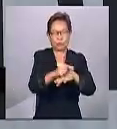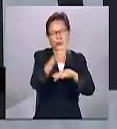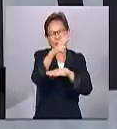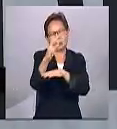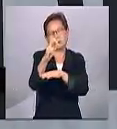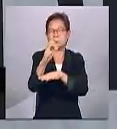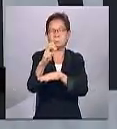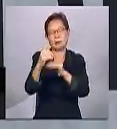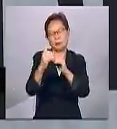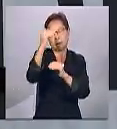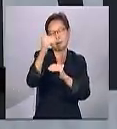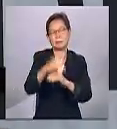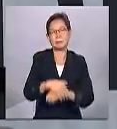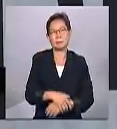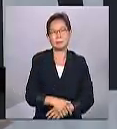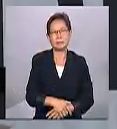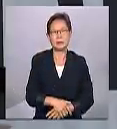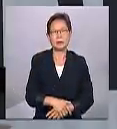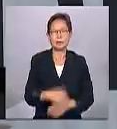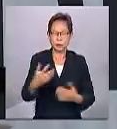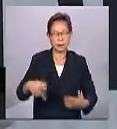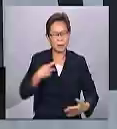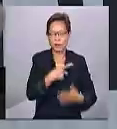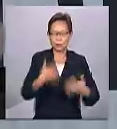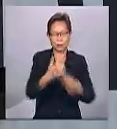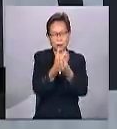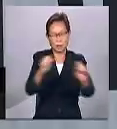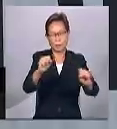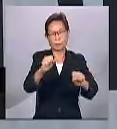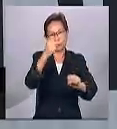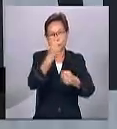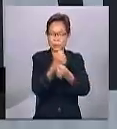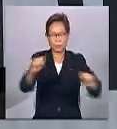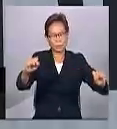lebihnya yang telah kita siap sedia untuk digunakan. Ya.